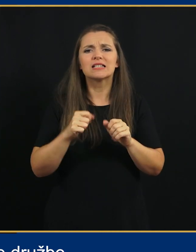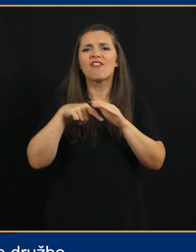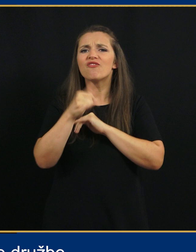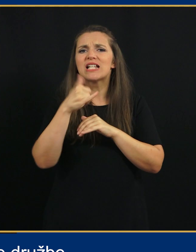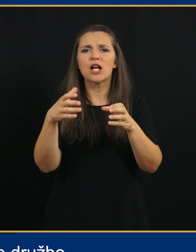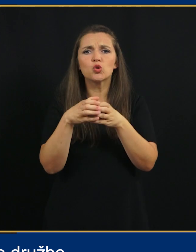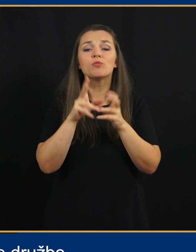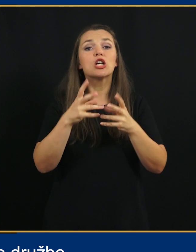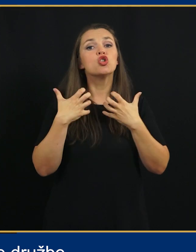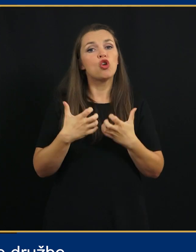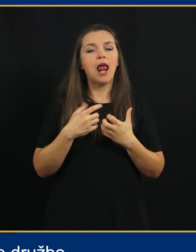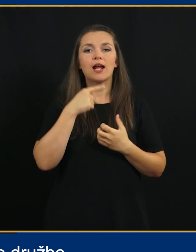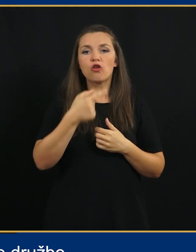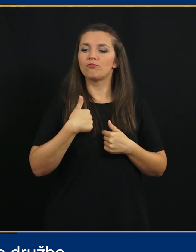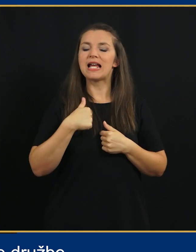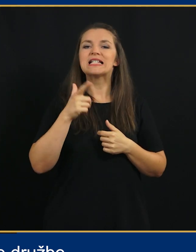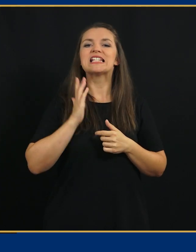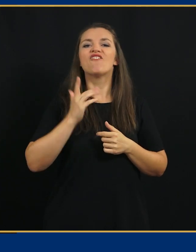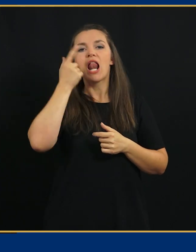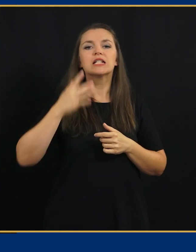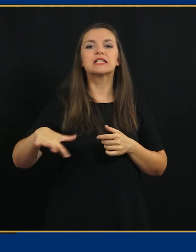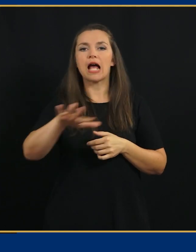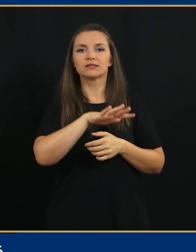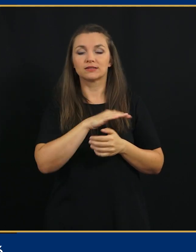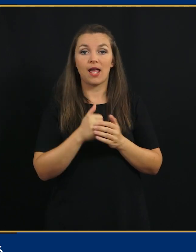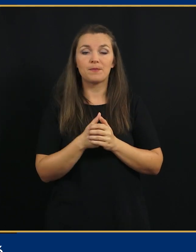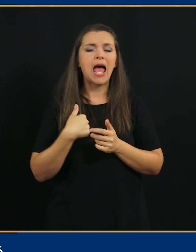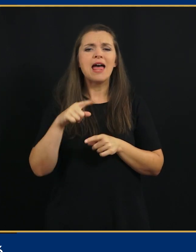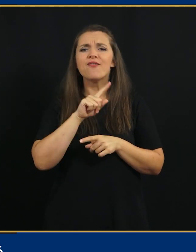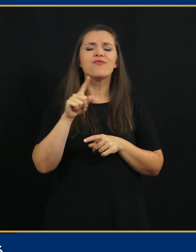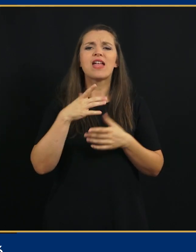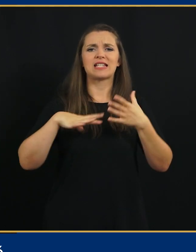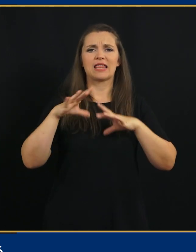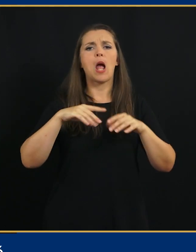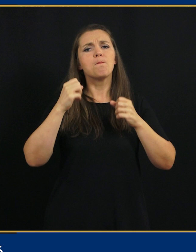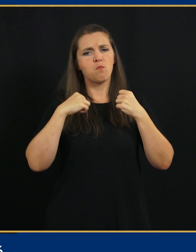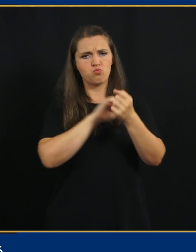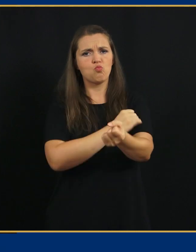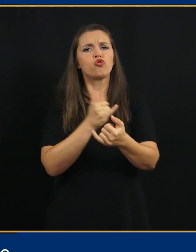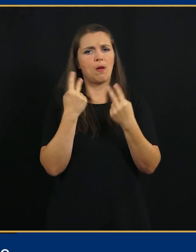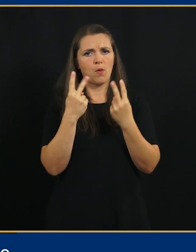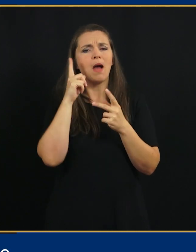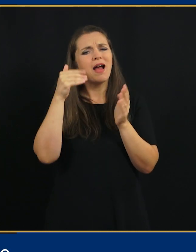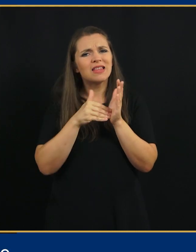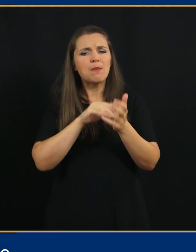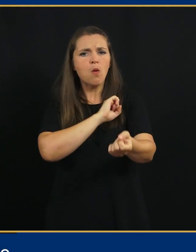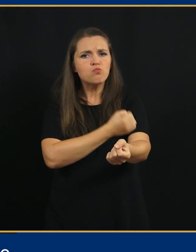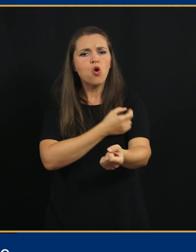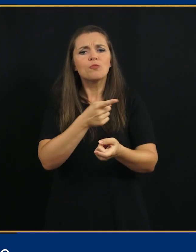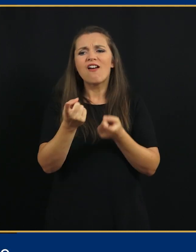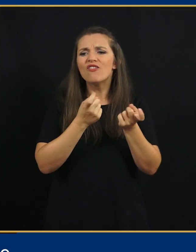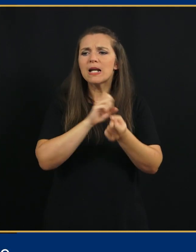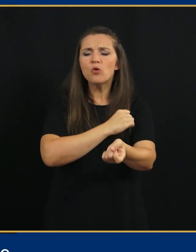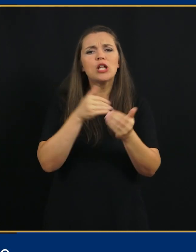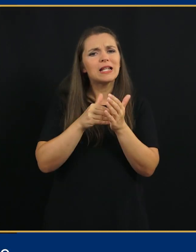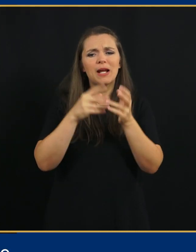se želi imenovati civilizacija. Ne zanikam, da je moč pomembna, vendar menim, da je treba moč in njene vire